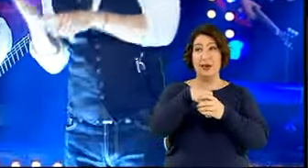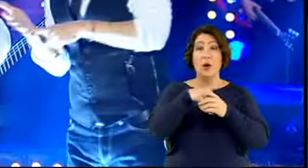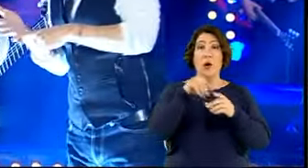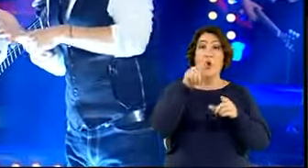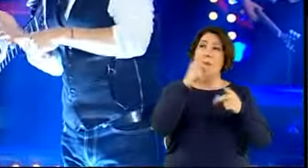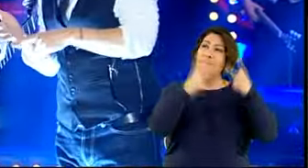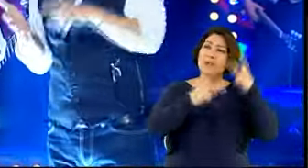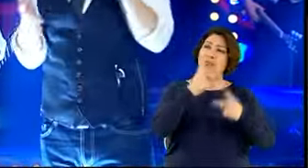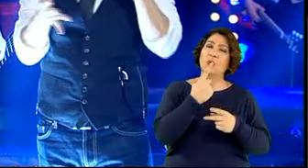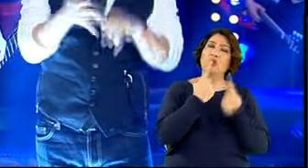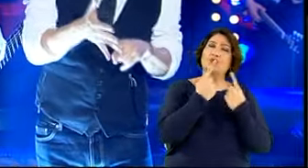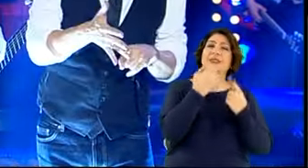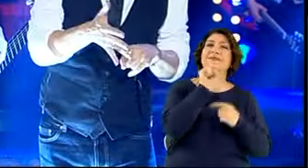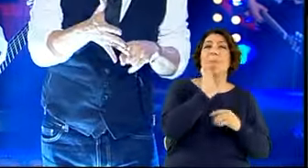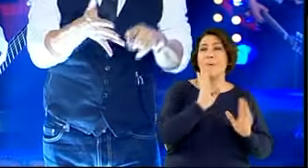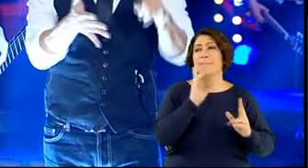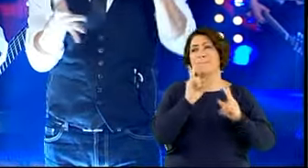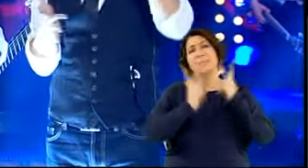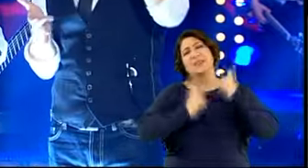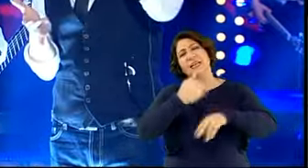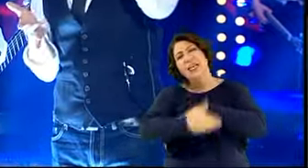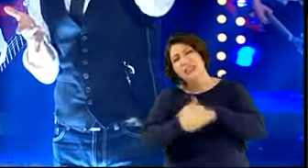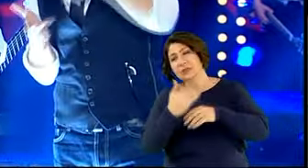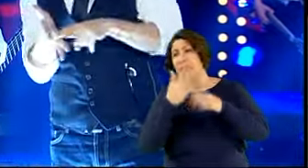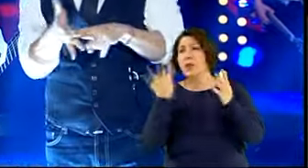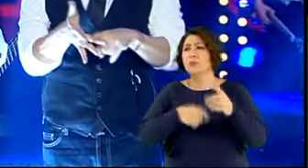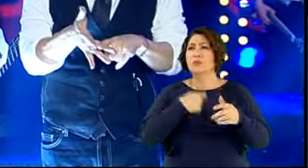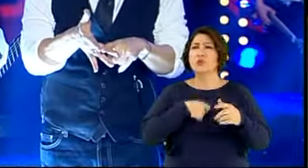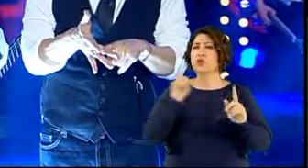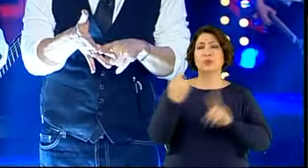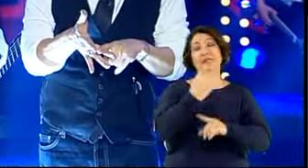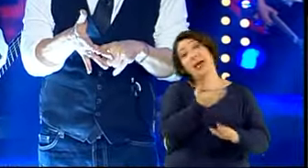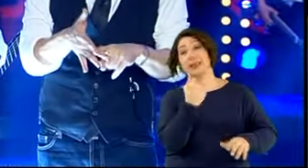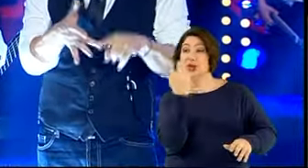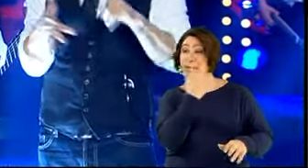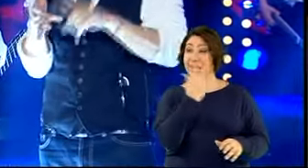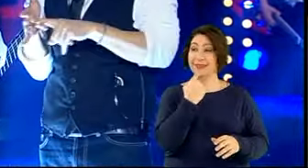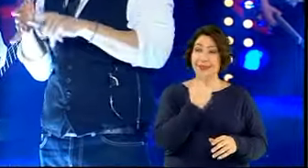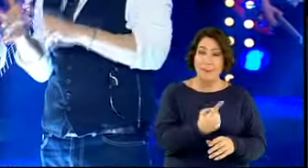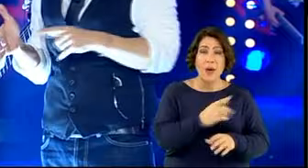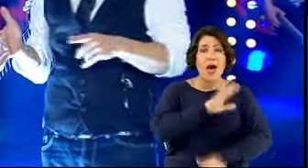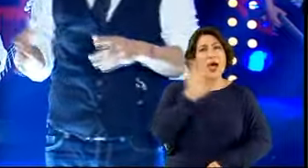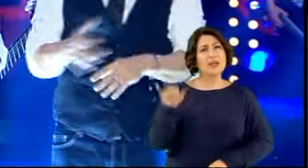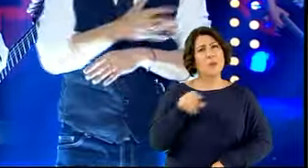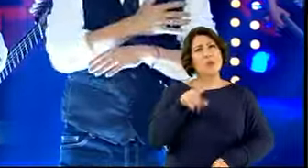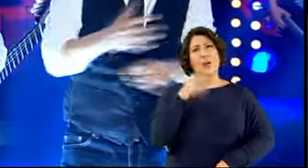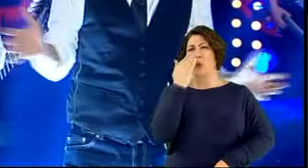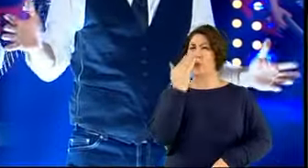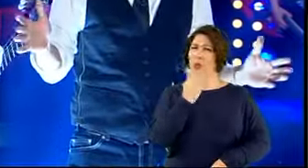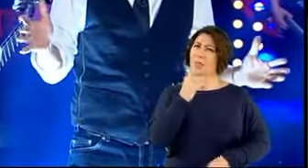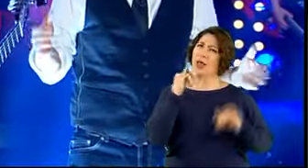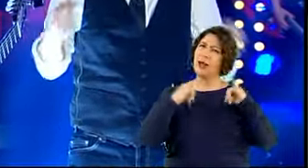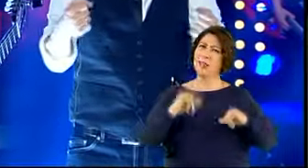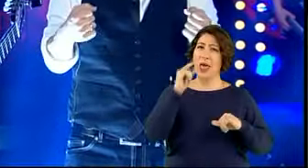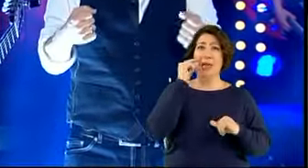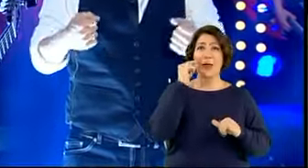ona bazen söz vermemem, bazen geç şarkı söylemesi, bazen durup dururken sürpriz olarak hemen şarkı söylemesi, her şeyle bu kadar uyumlu, eyvallah, bu kadar rahat